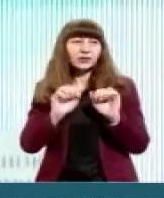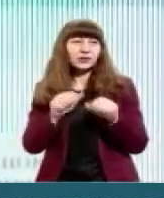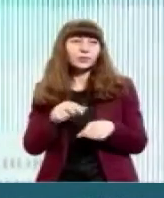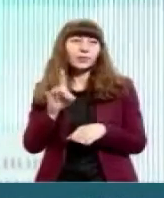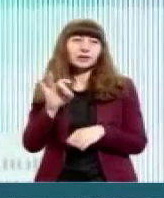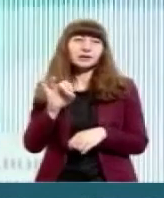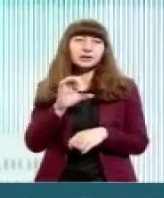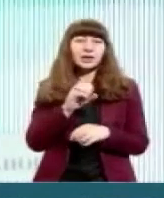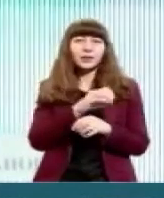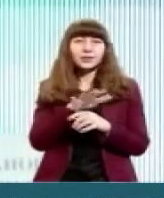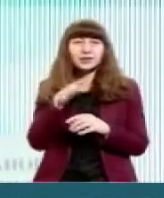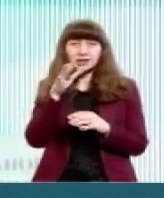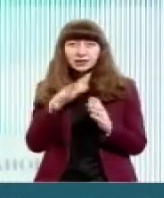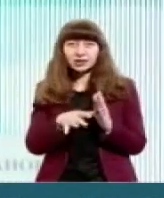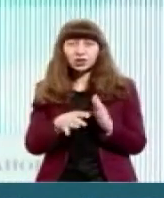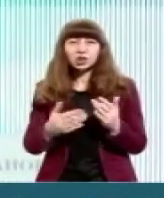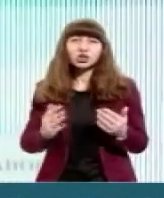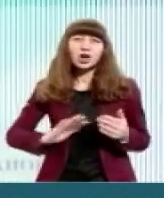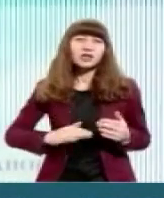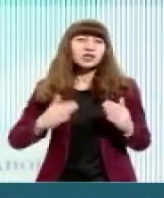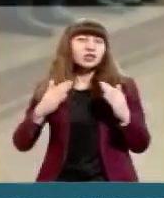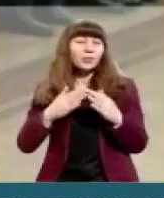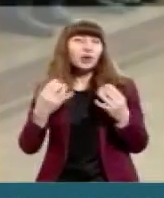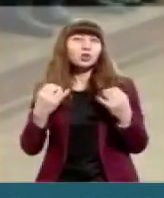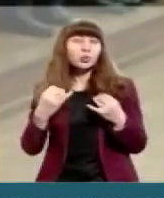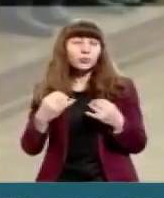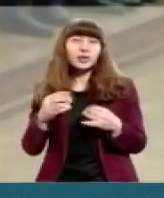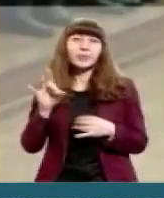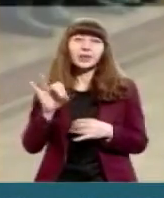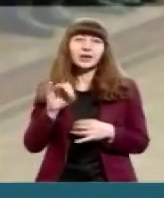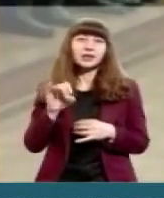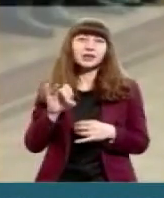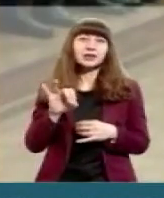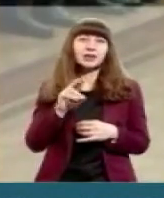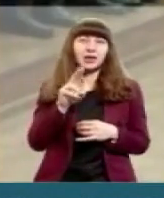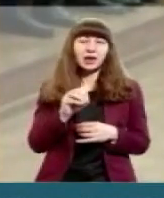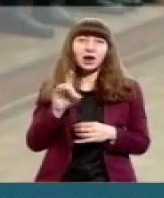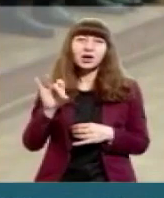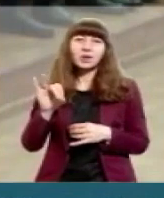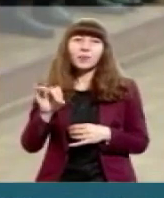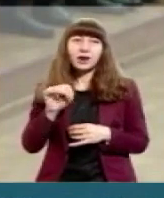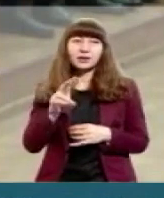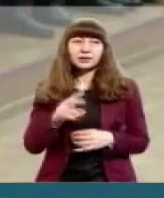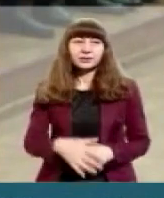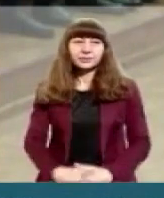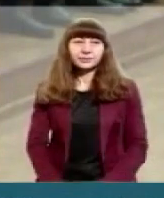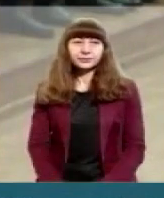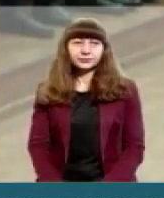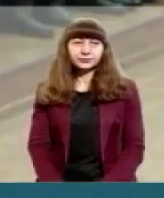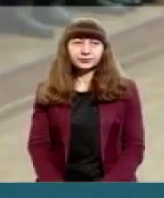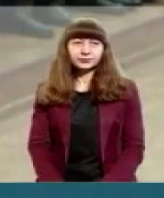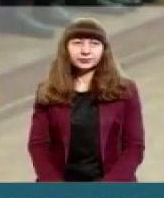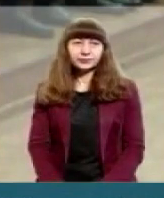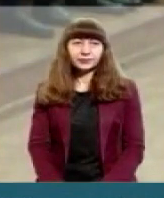Возможности Батыса обеспечат энергией жилой сектор микрорайона Юбилейный, Арман-Береке. Главная цель – разгрузить уже существующие